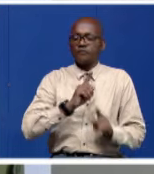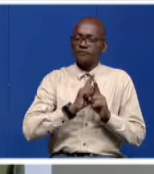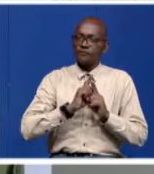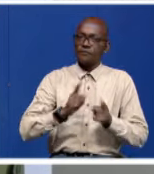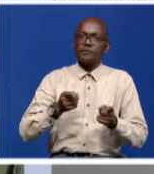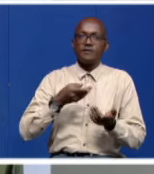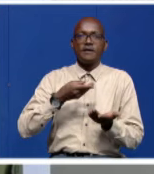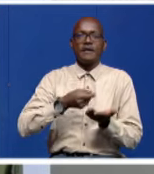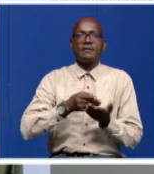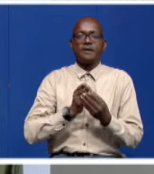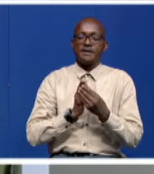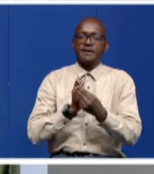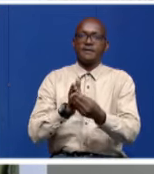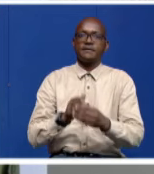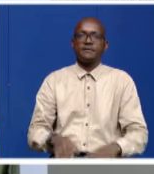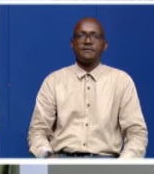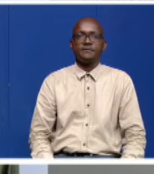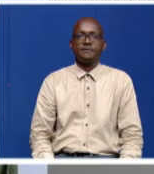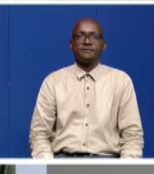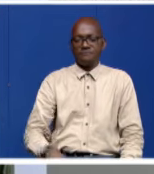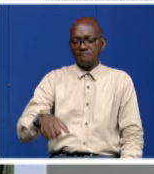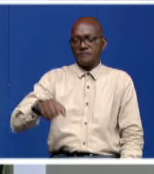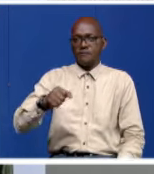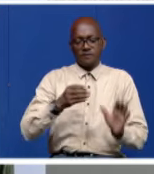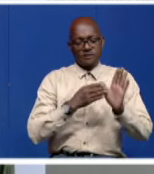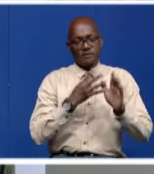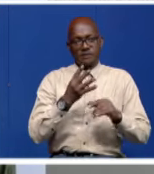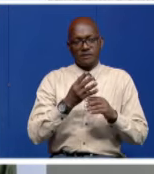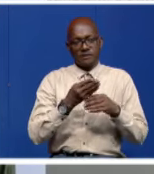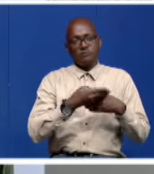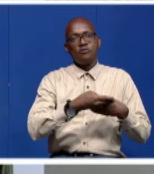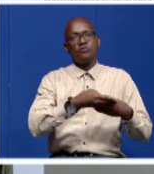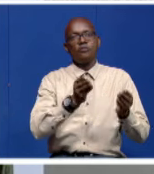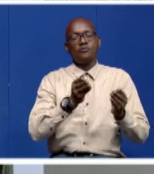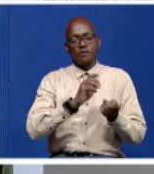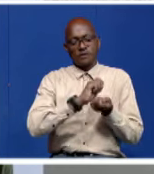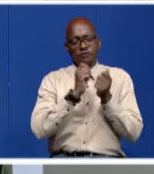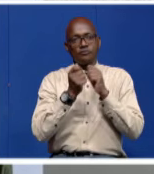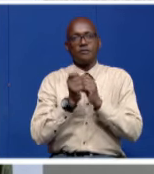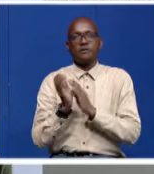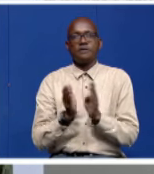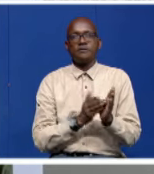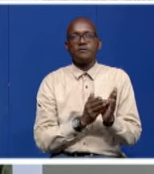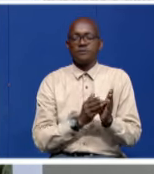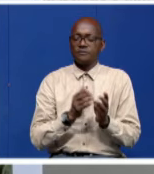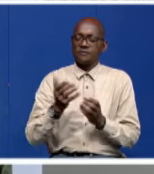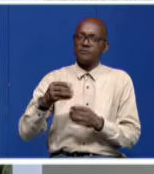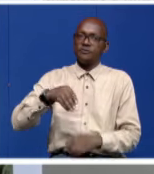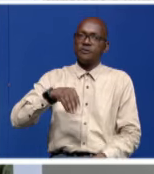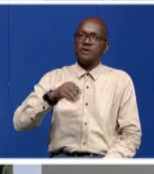na ambo ilike kye na utara Tataamb MB aina